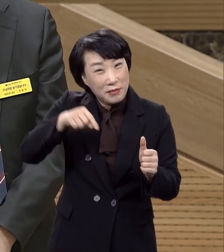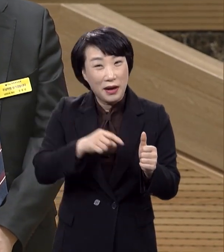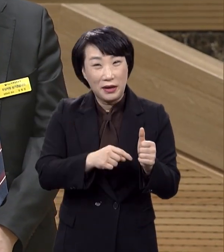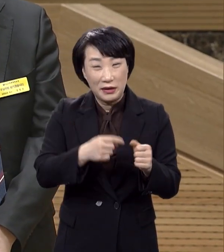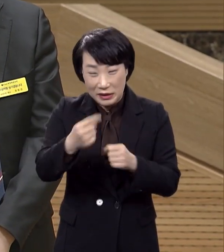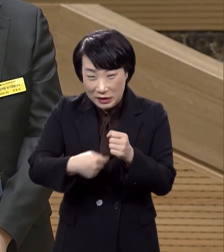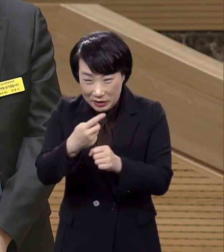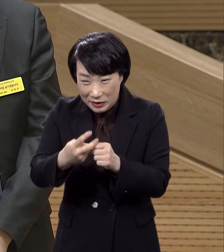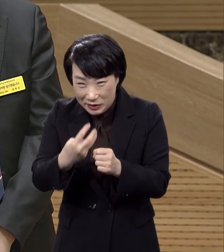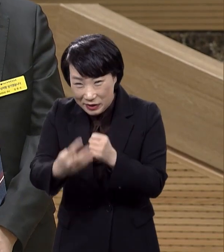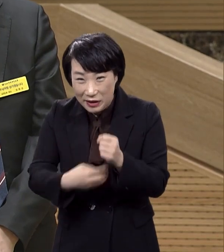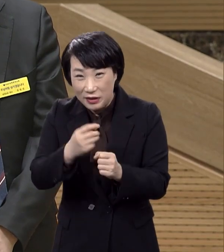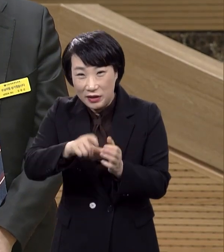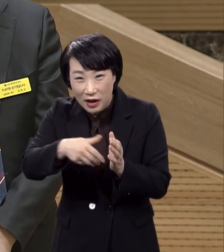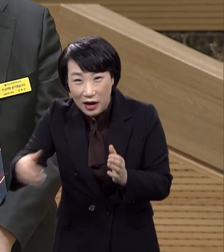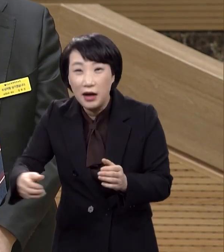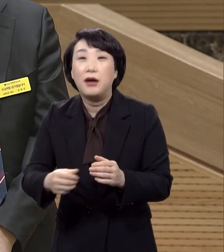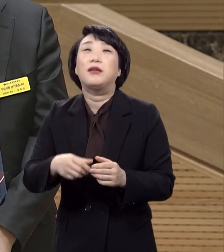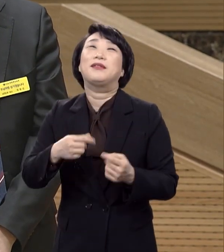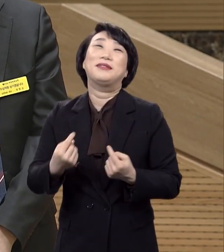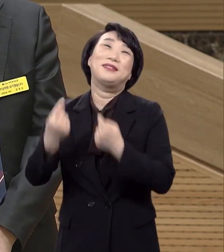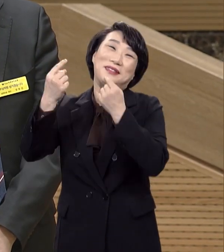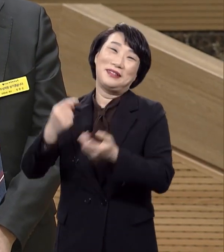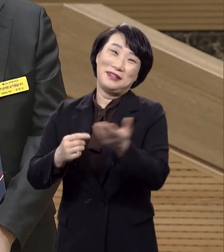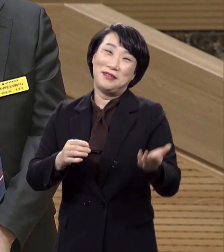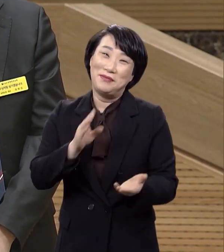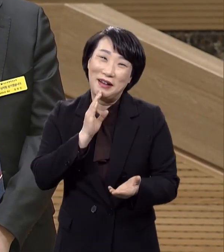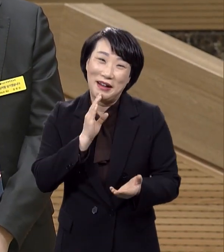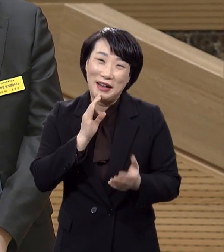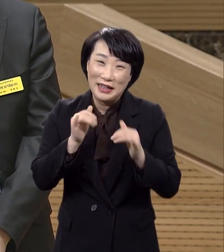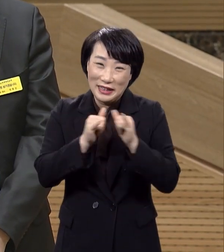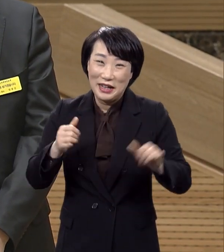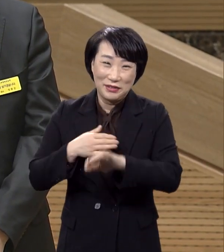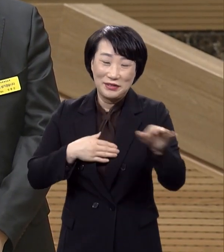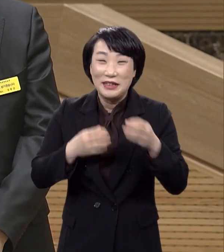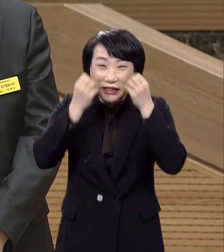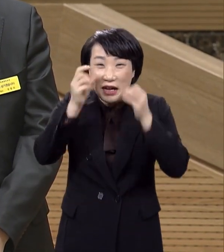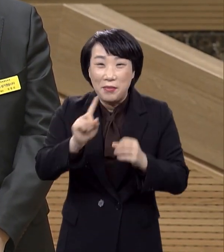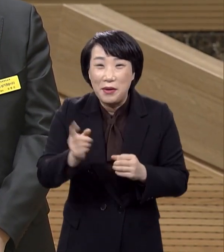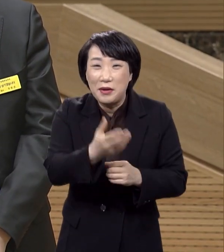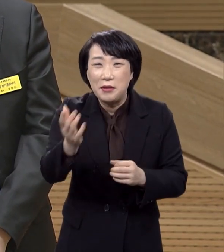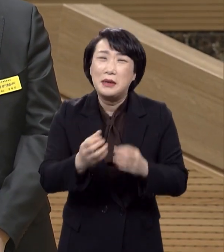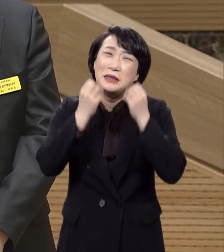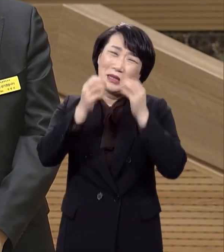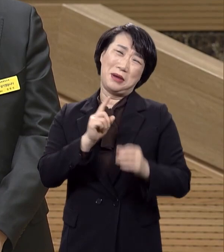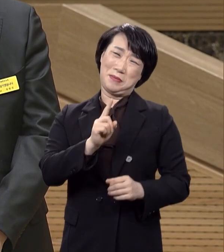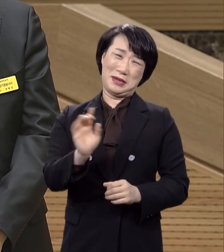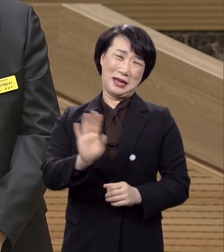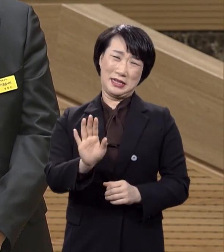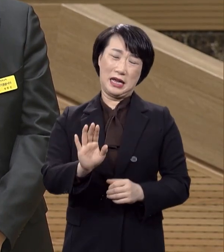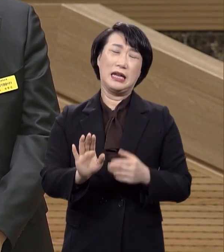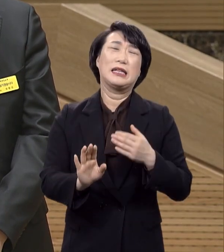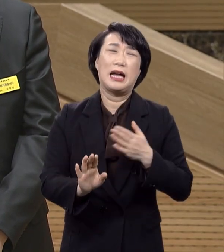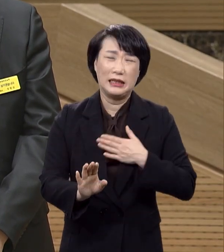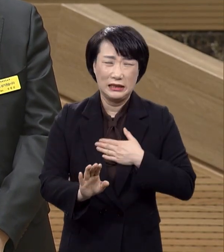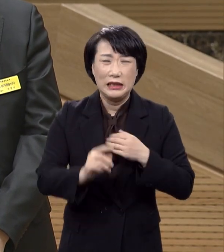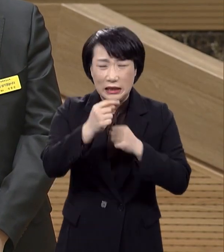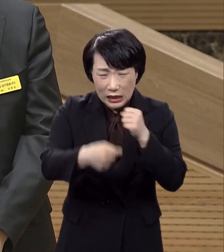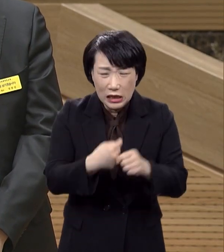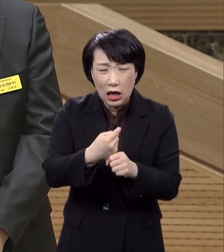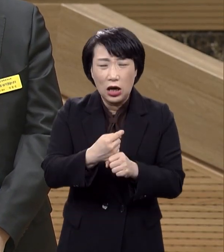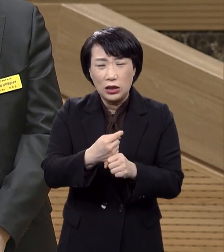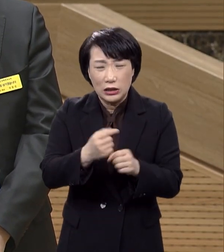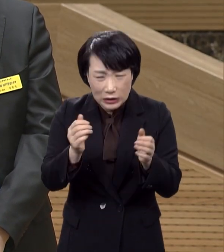더 헝긋대고 말아요. 인생 새해는 그래서 새것이를 말하는 것이 아니라, 너는 한 해가